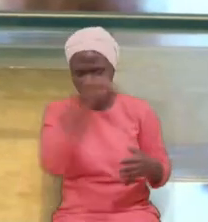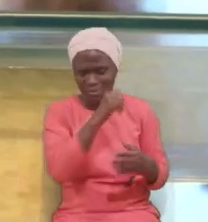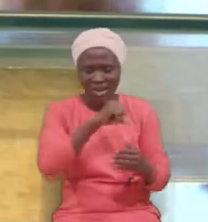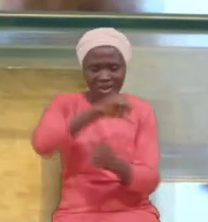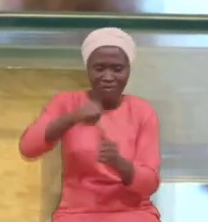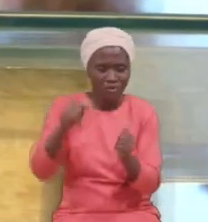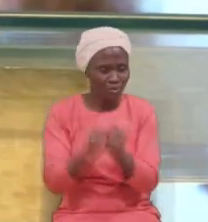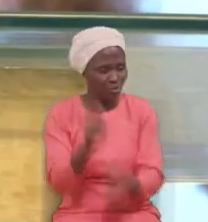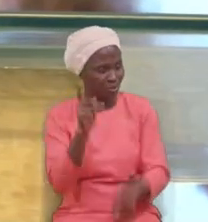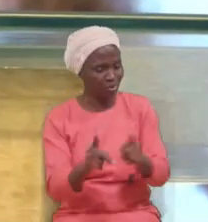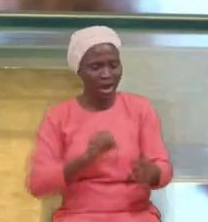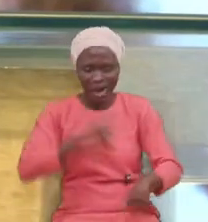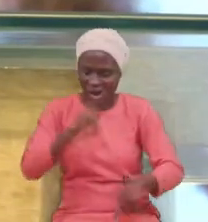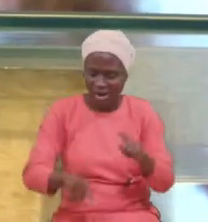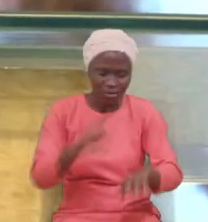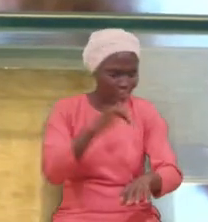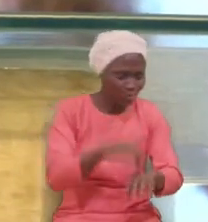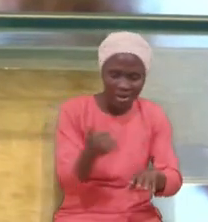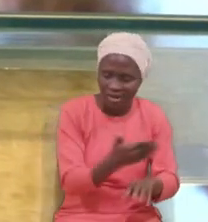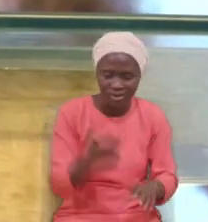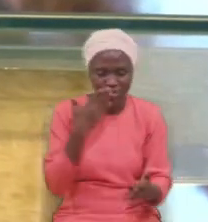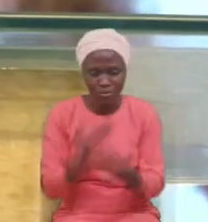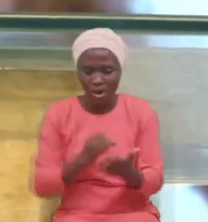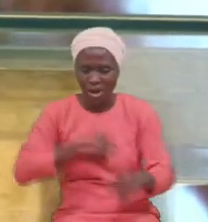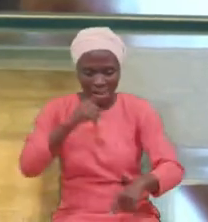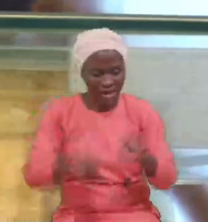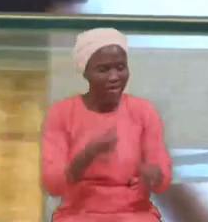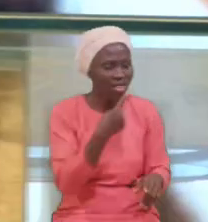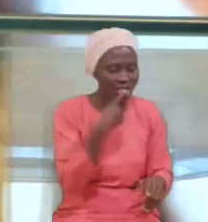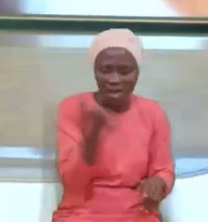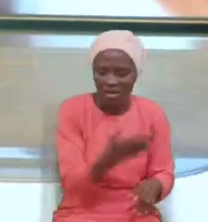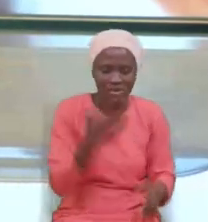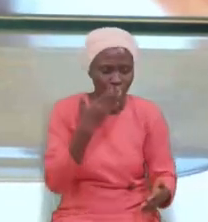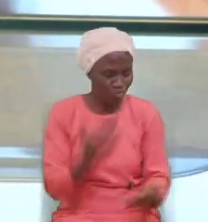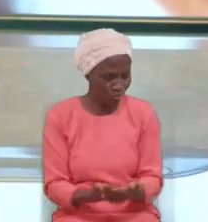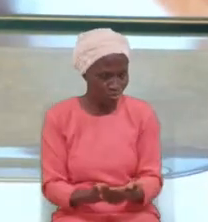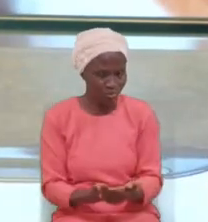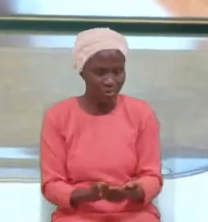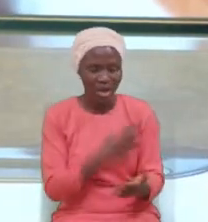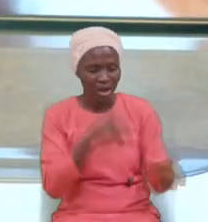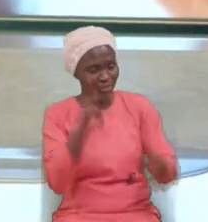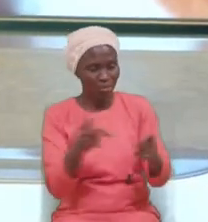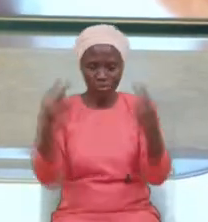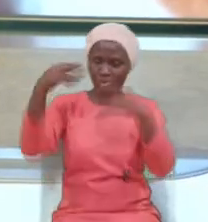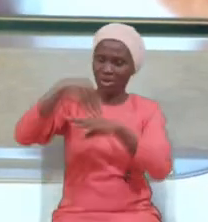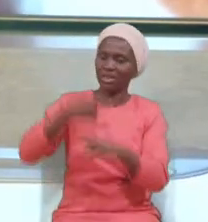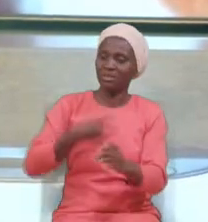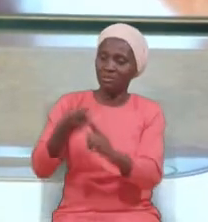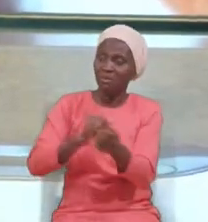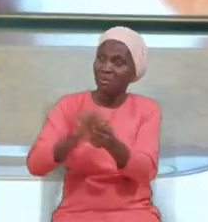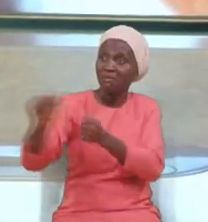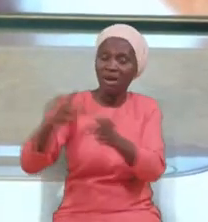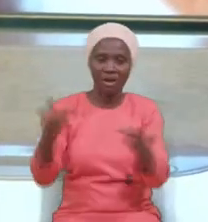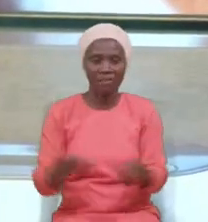j'ai raté la communion de tout le monde, je ne peux rien toucher, je ne peux toucher rien de bon, les gens